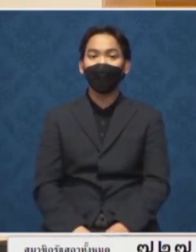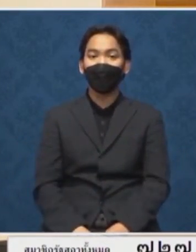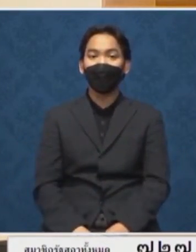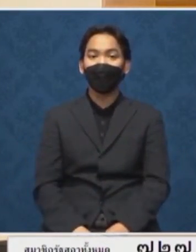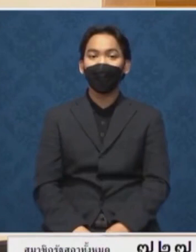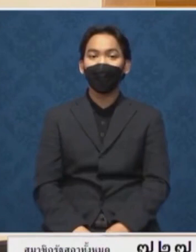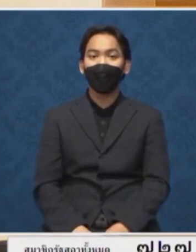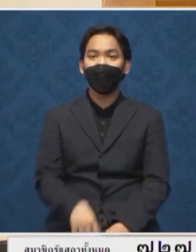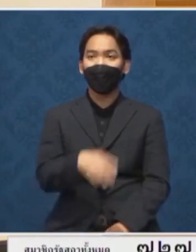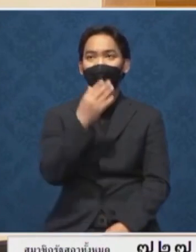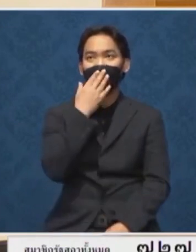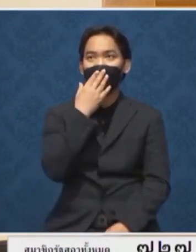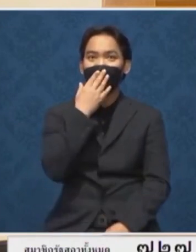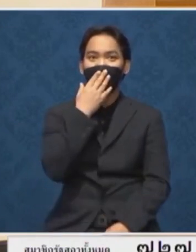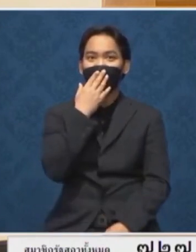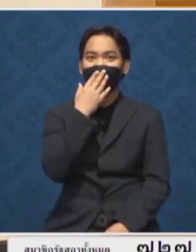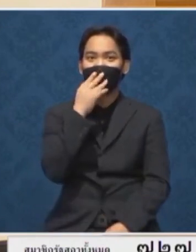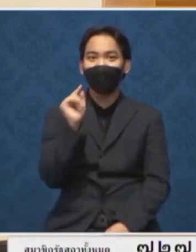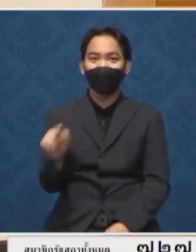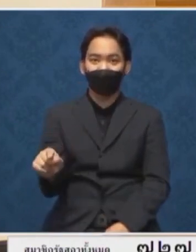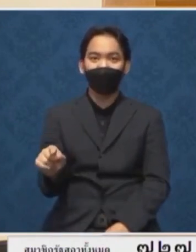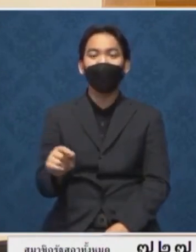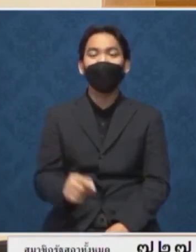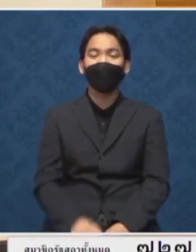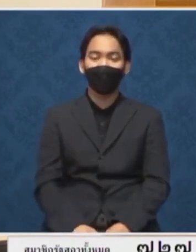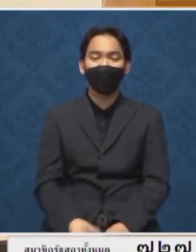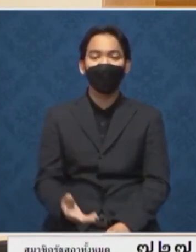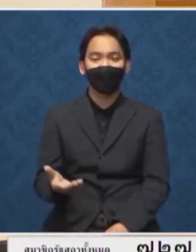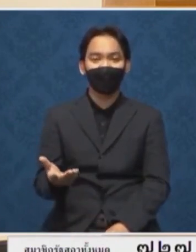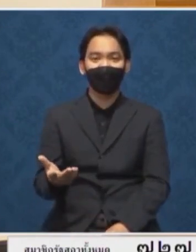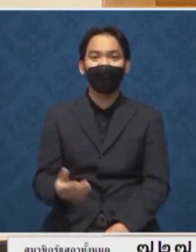งดออกเสียงกดปุ่มงดออกเสียงนะครับ